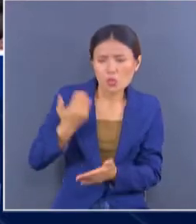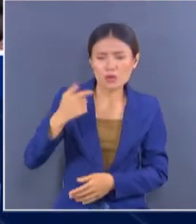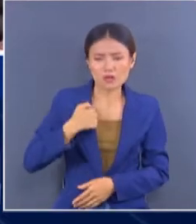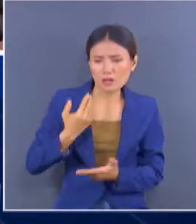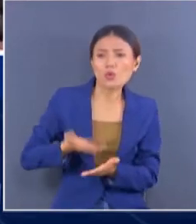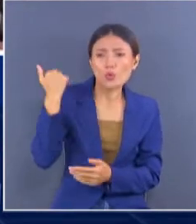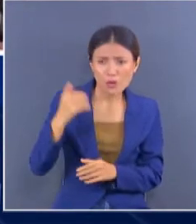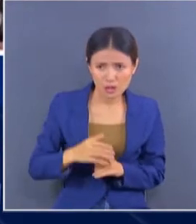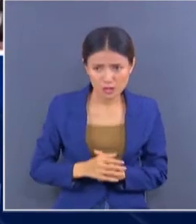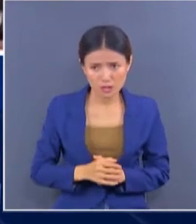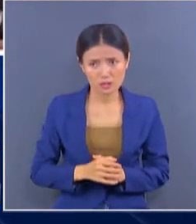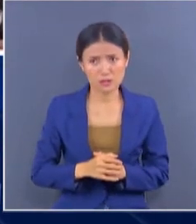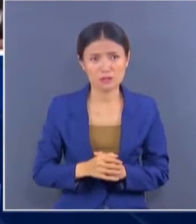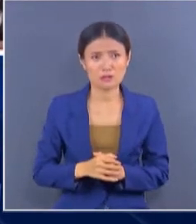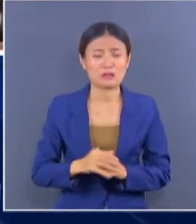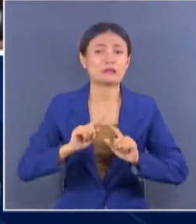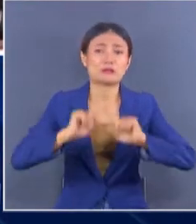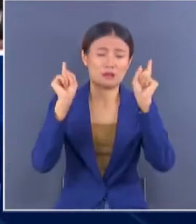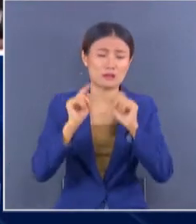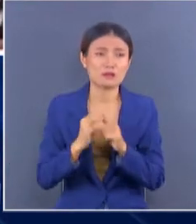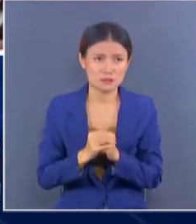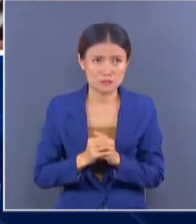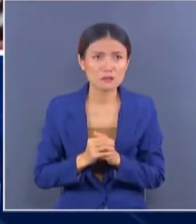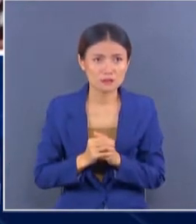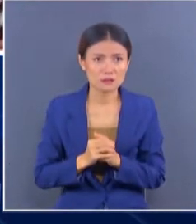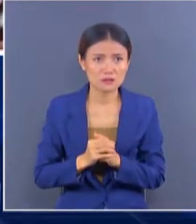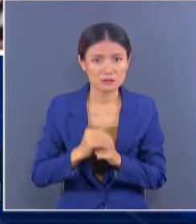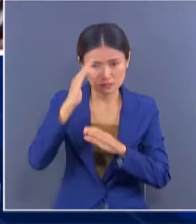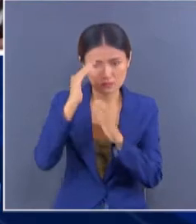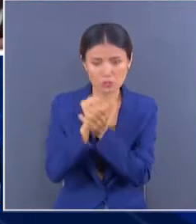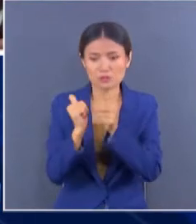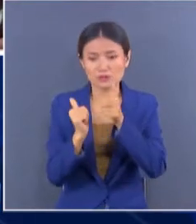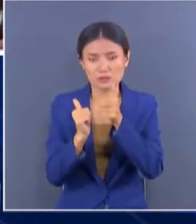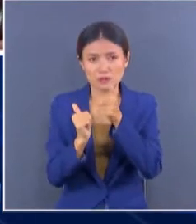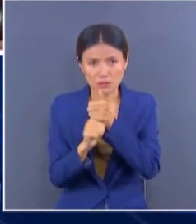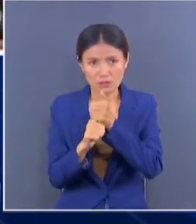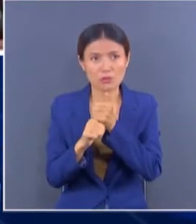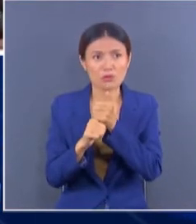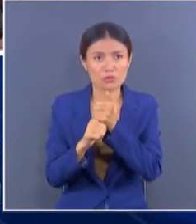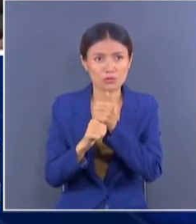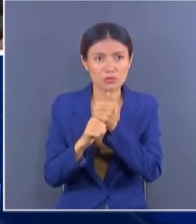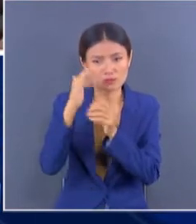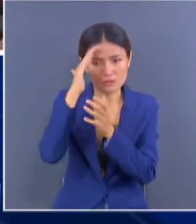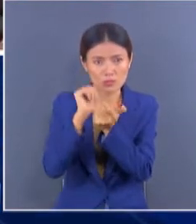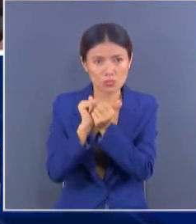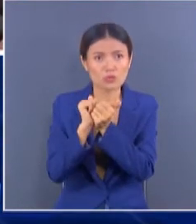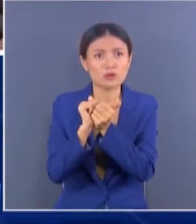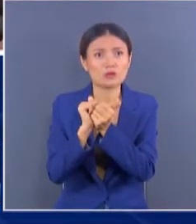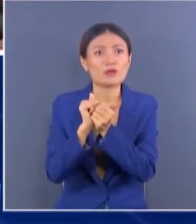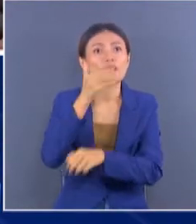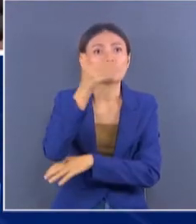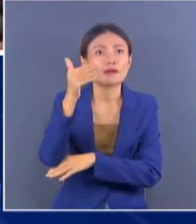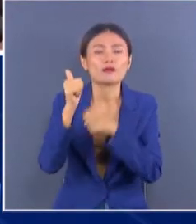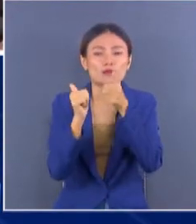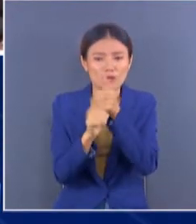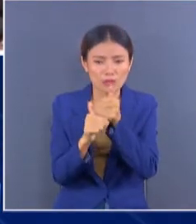ที่มีสแกนอะไรต่างๆนี่นะ ทีนี้ครับทางรองผู้บัญชาการตำรวจแห่งชาติบิ๊กโจ๊กท่านเปิดเผยบอกว่าท่านขอตรวจส